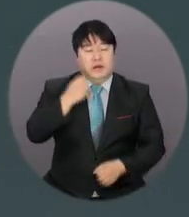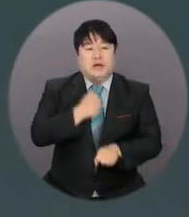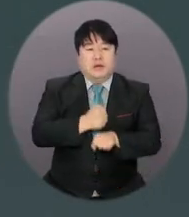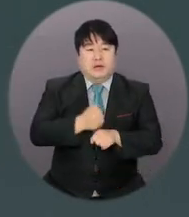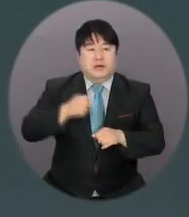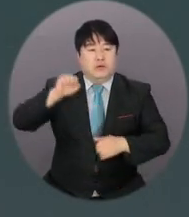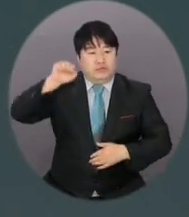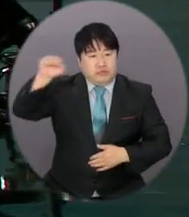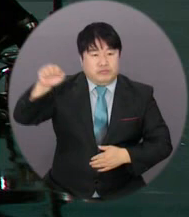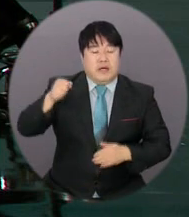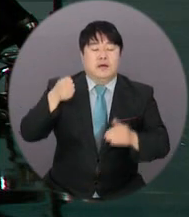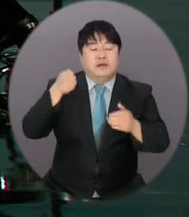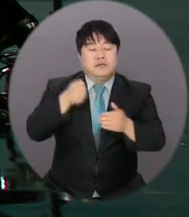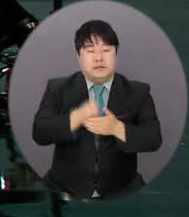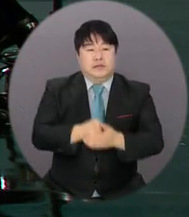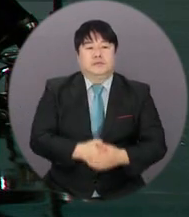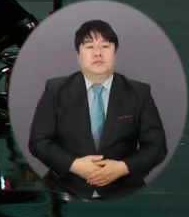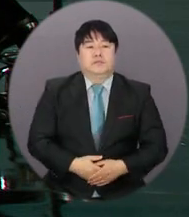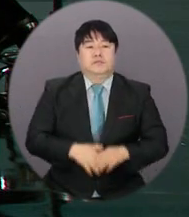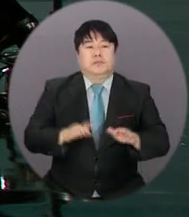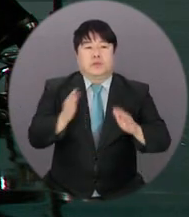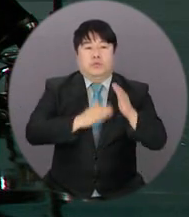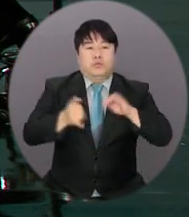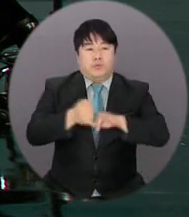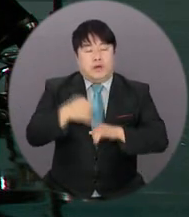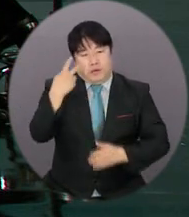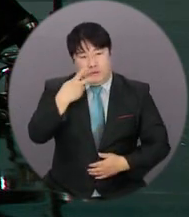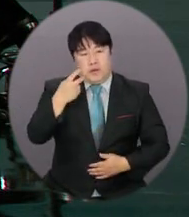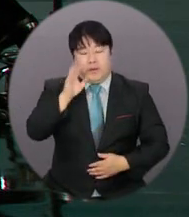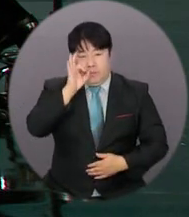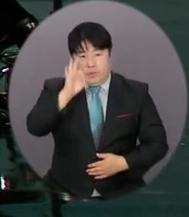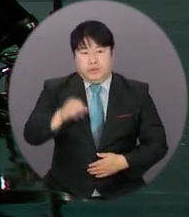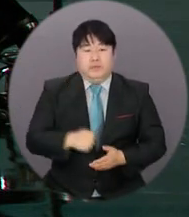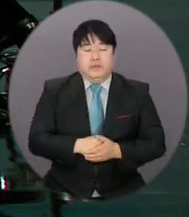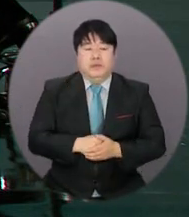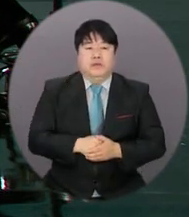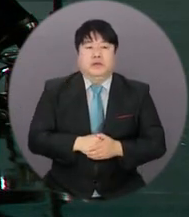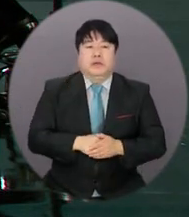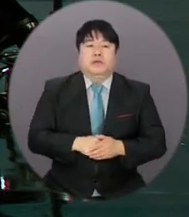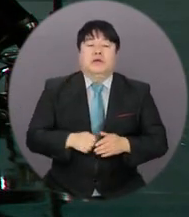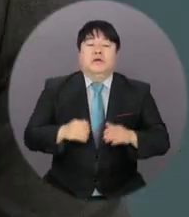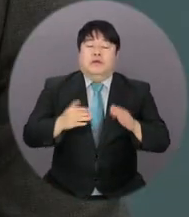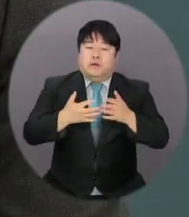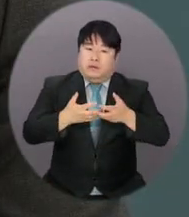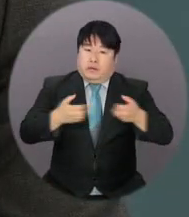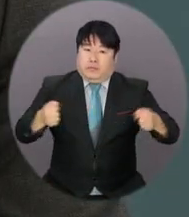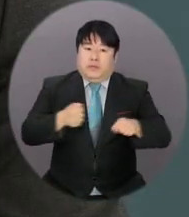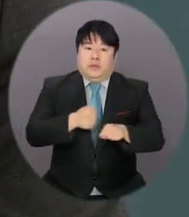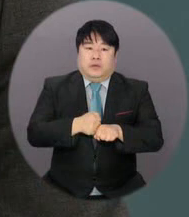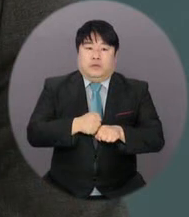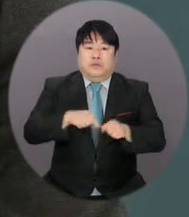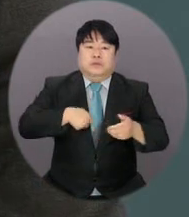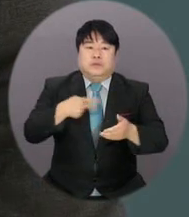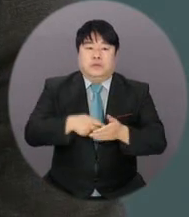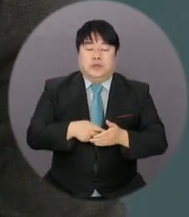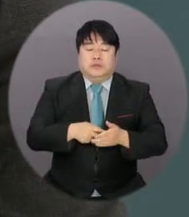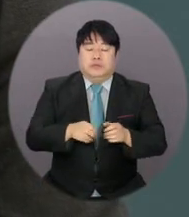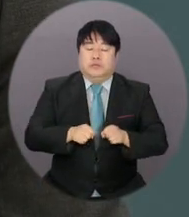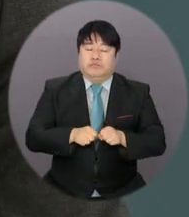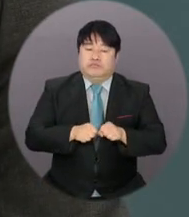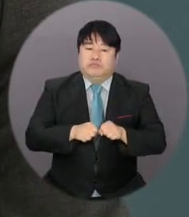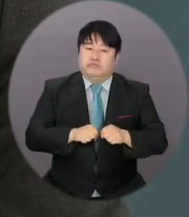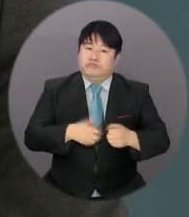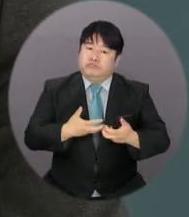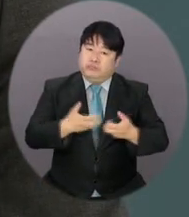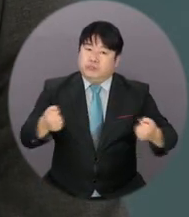억울 말 열심히 했고요 4 이제 공약을 좀 살펴보겠습니다 자극 분산형 자치 본 꿈 국가를 만드시 겠다고 했는데요